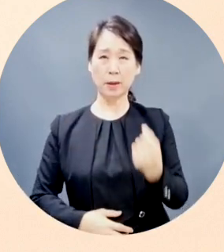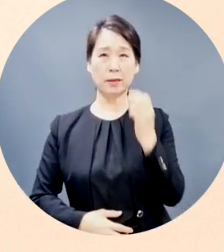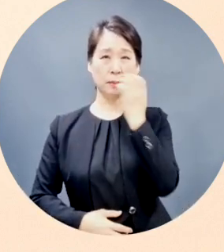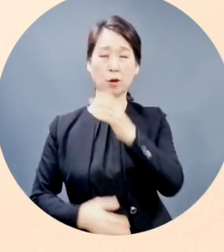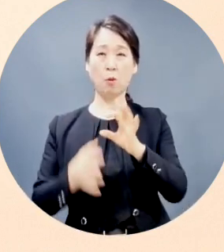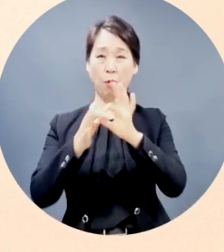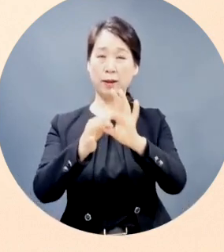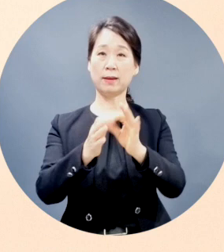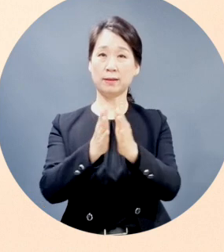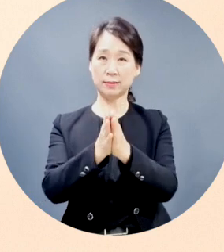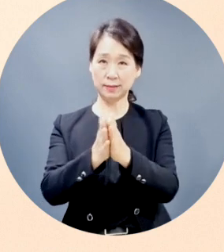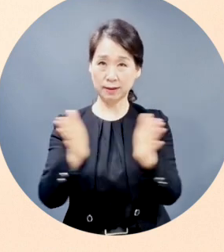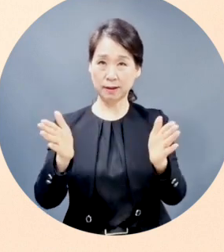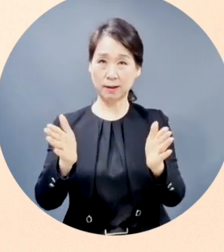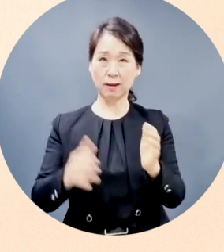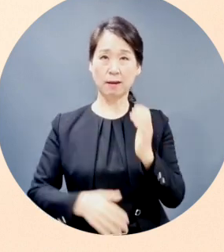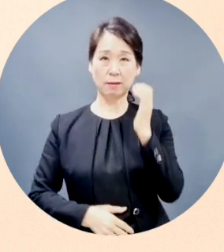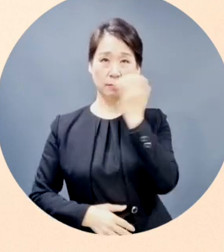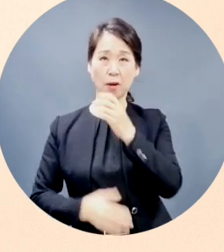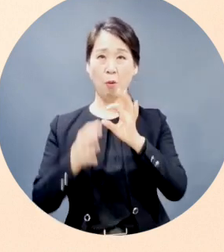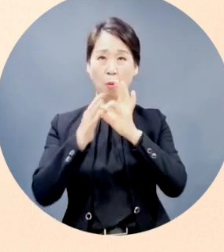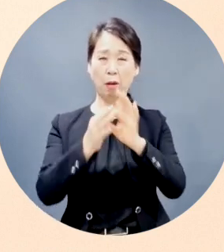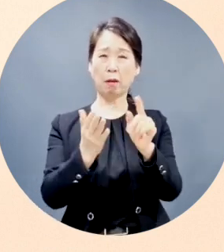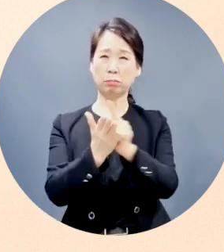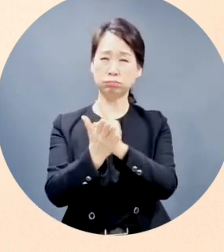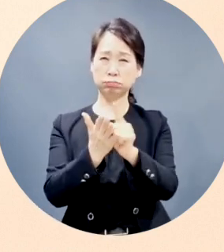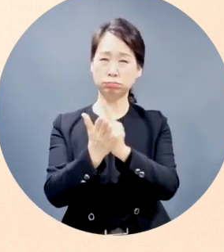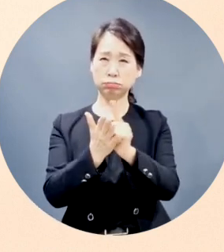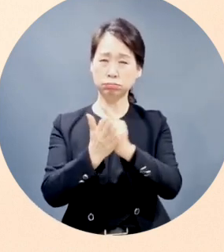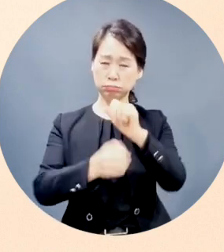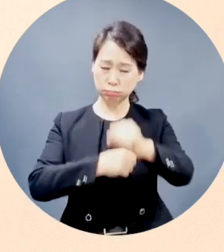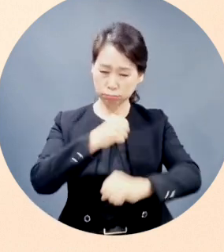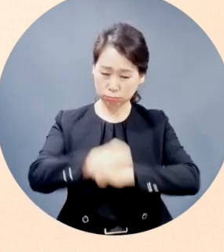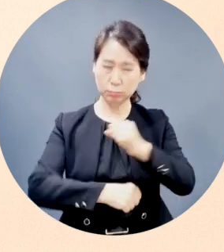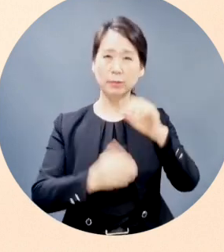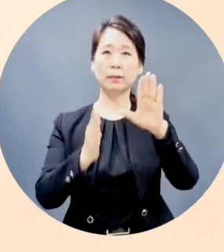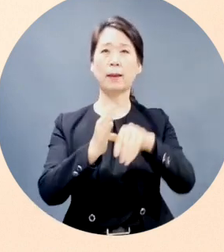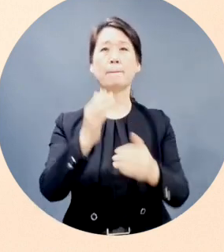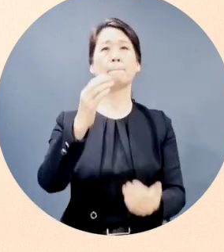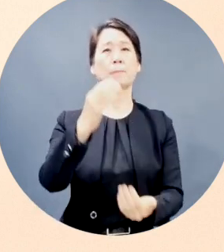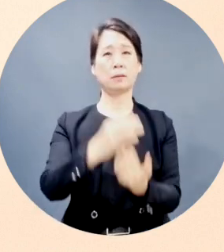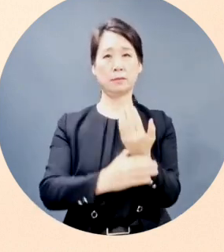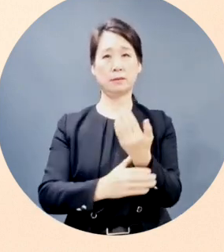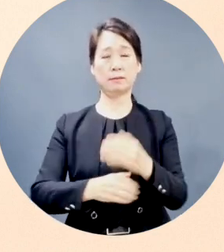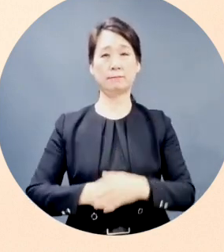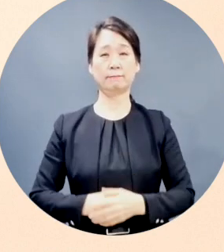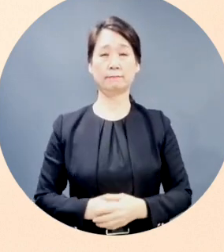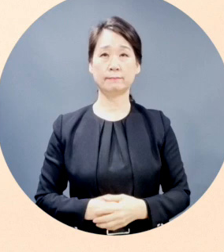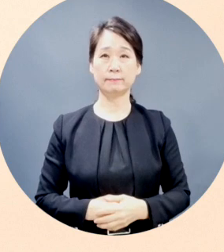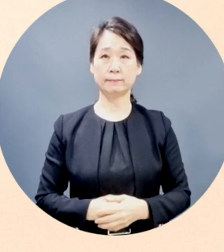경우와 성관계를 한 사람이 여러 명인 경우에도 위험 요인으로 작용합니다.